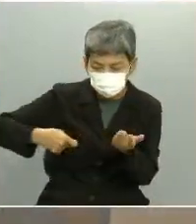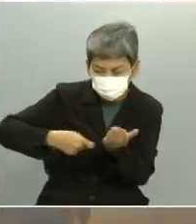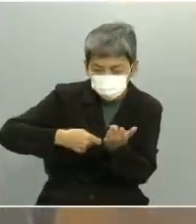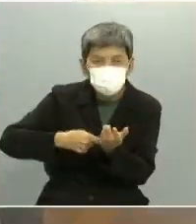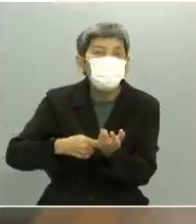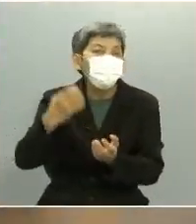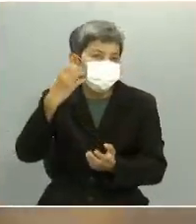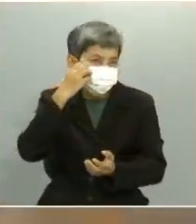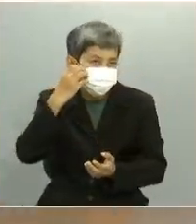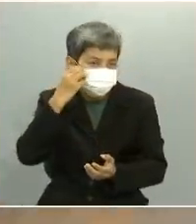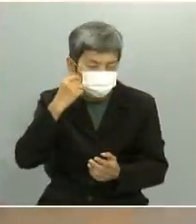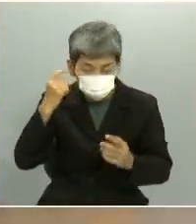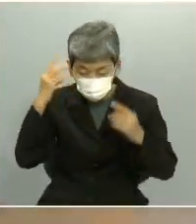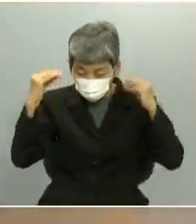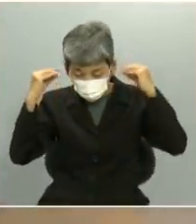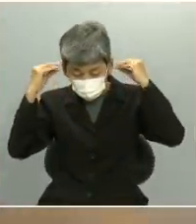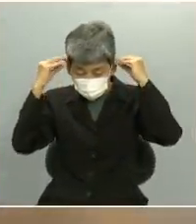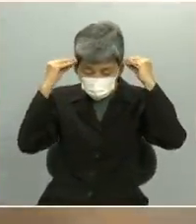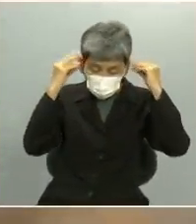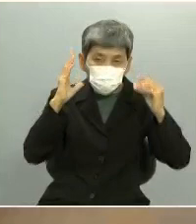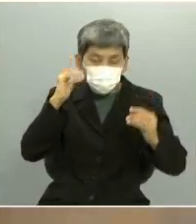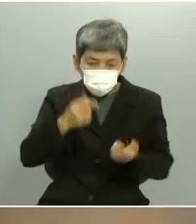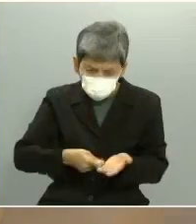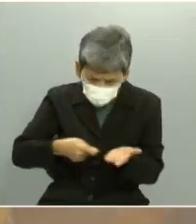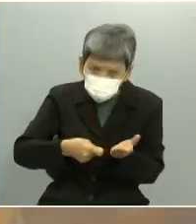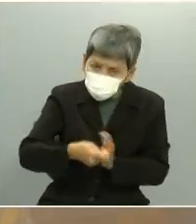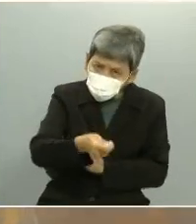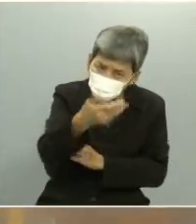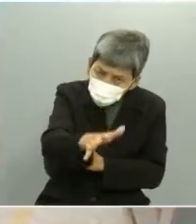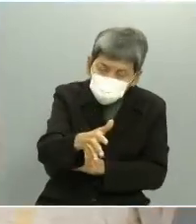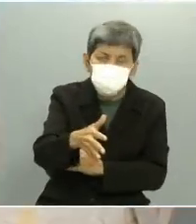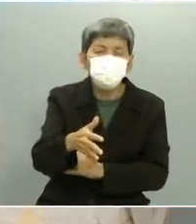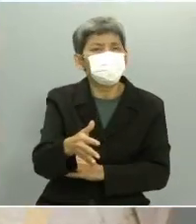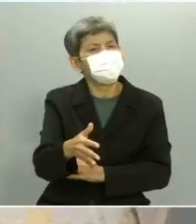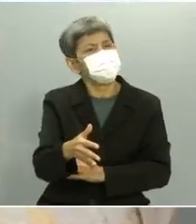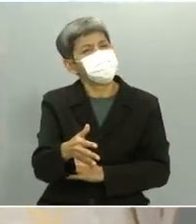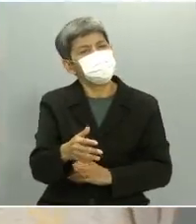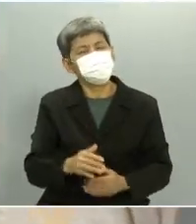แต่นี่มันคงหลอนมากๆจริงๆพ่อก็เอาสายชาร์จไปให้แล้วเนี่ย ค่ะ โอ้โ